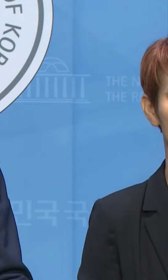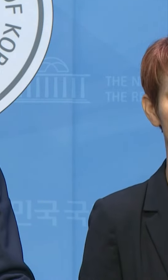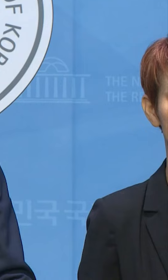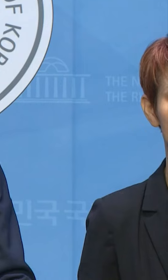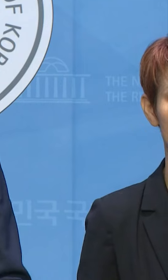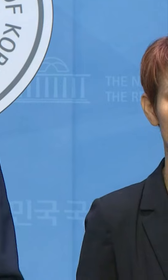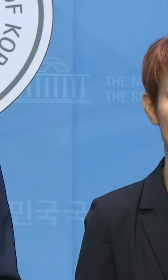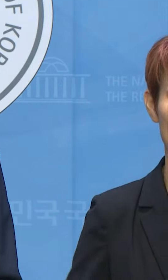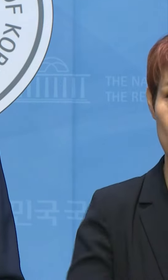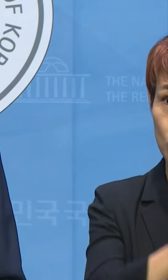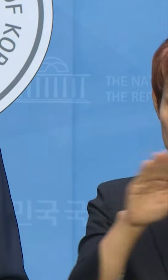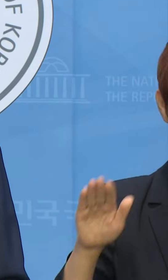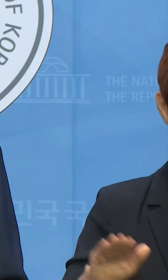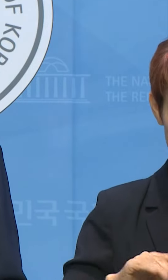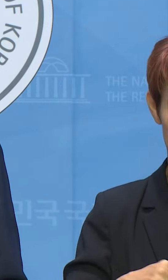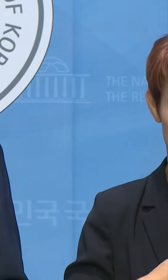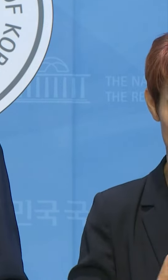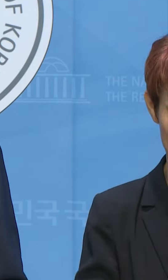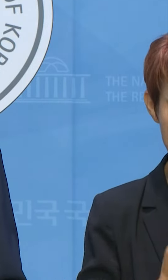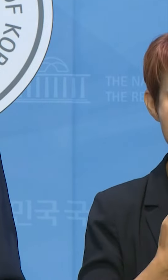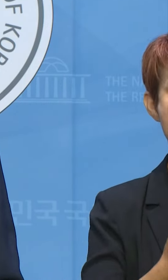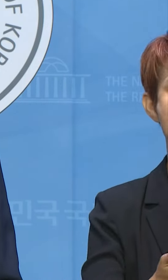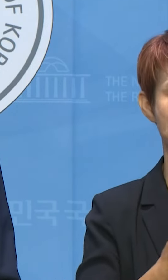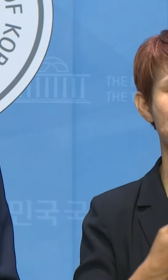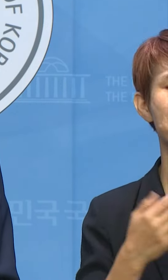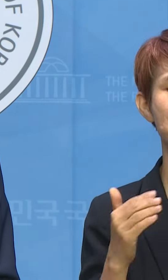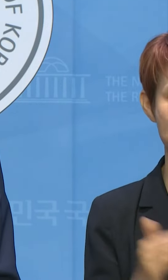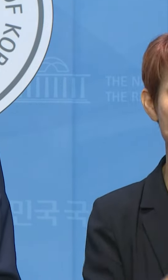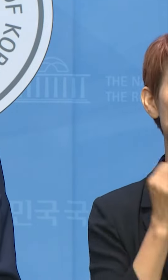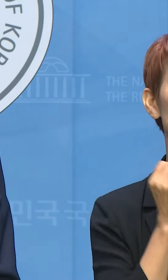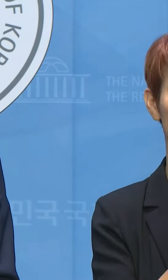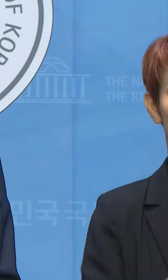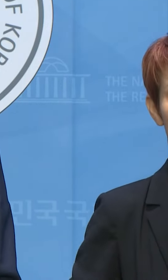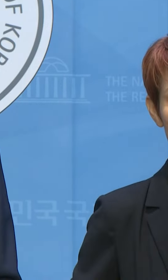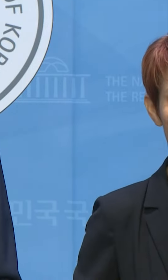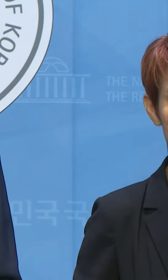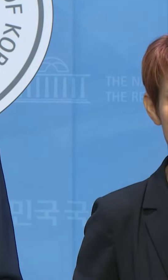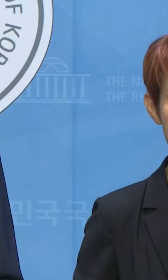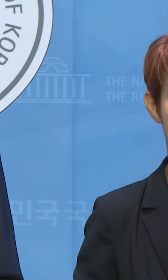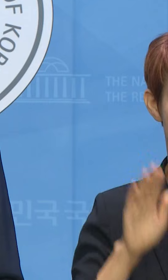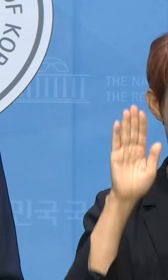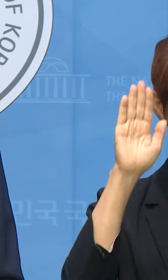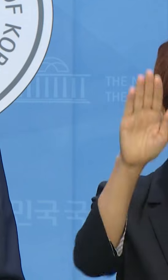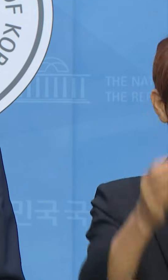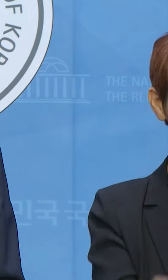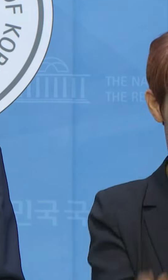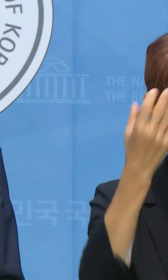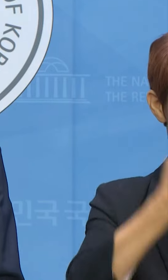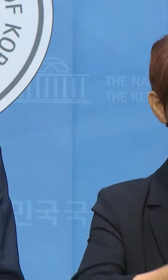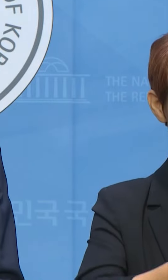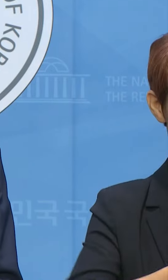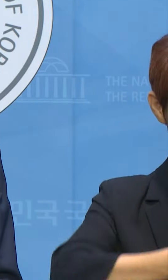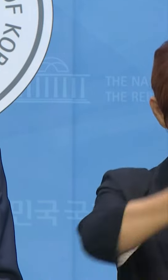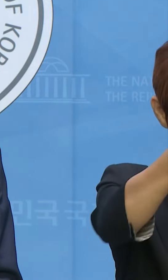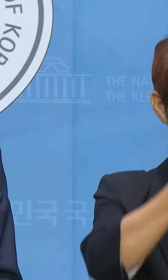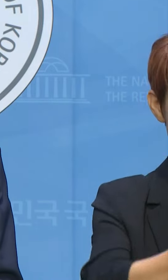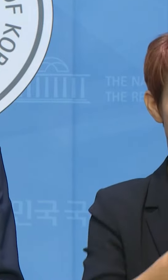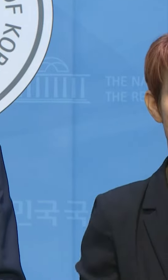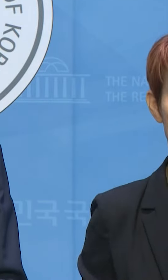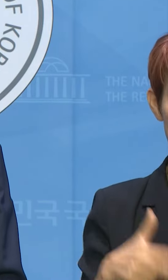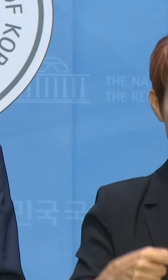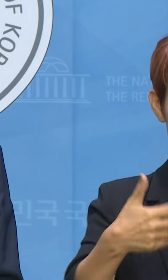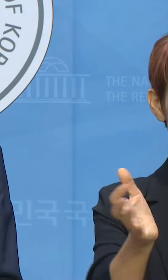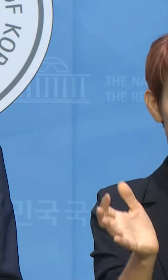우리는 우리 스스로 그 경험을 했습니다 우리는 앞으로도 이길 것입니다 우리당에